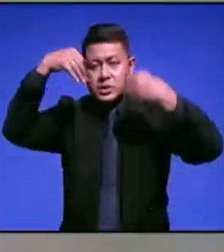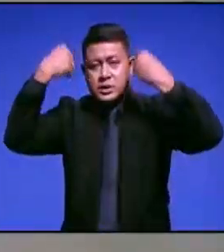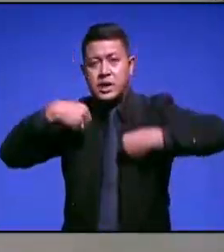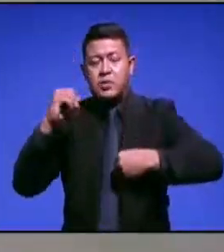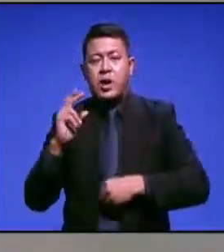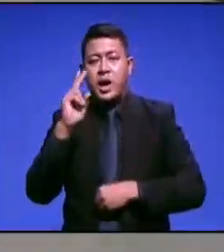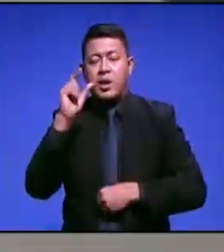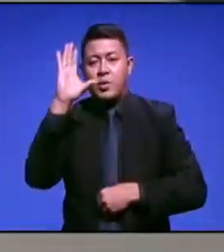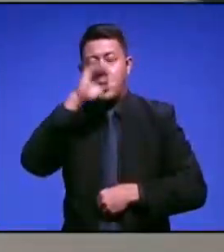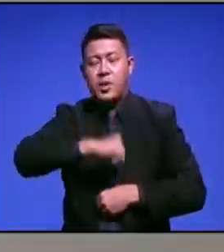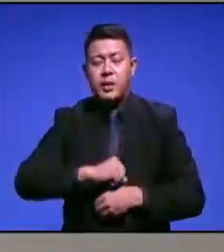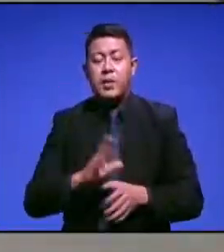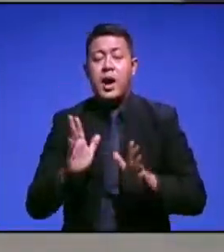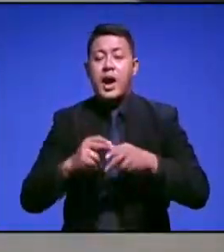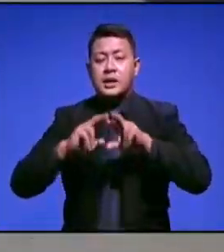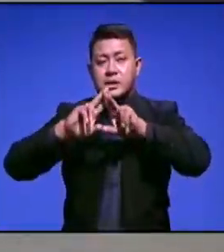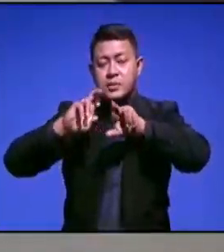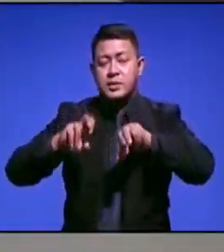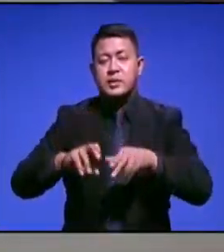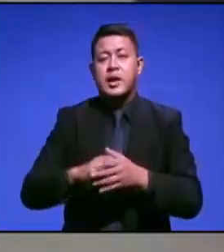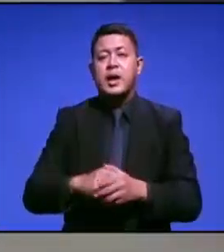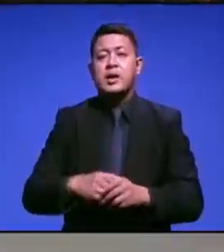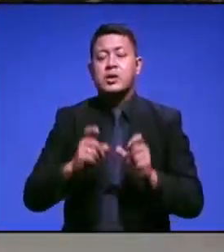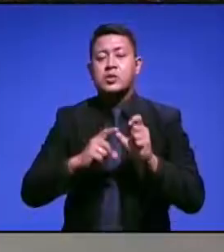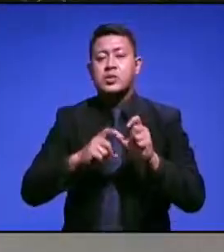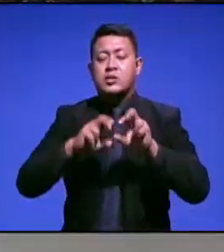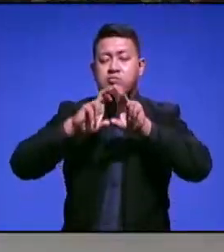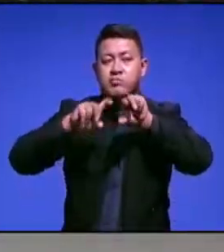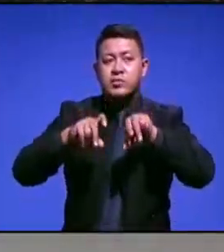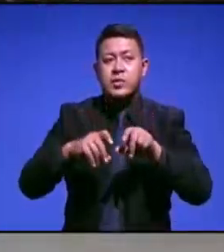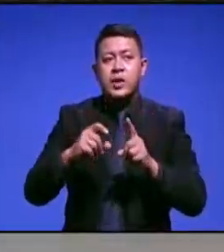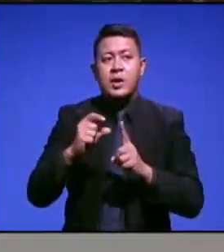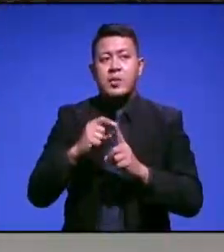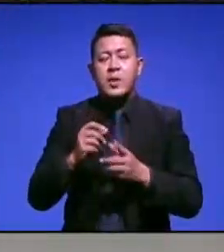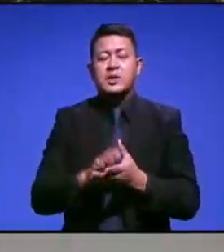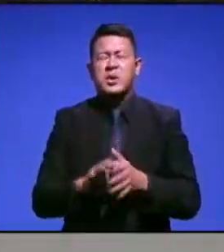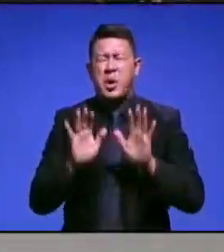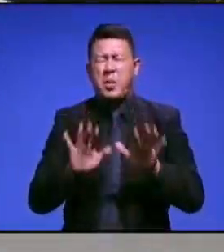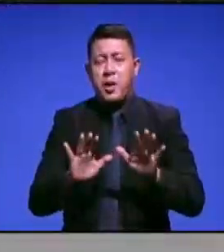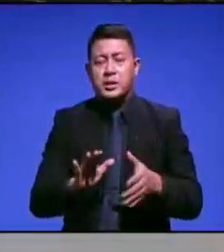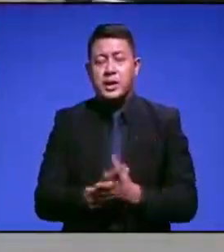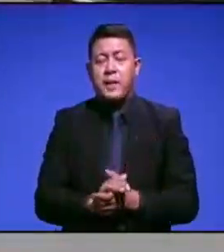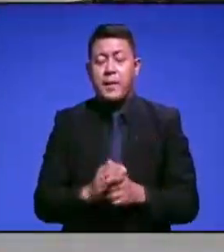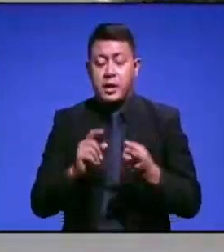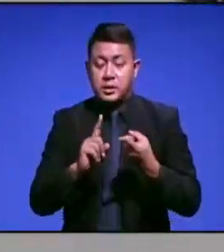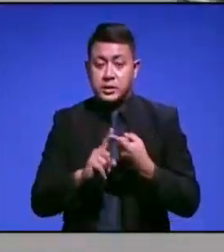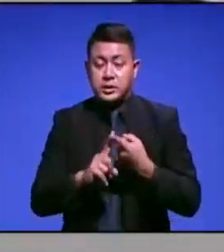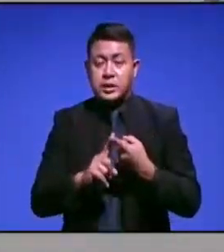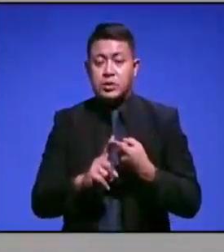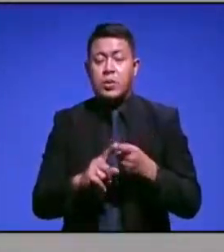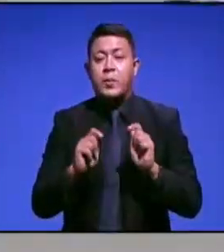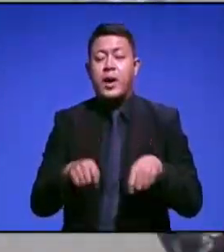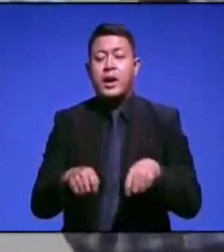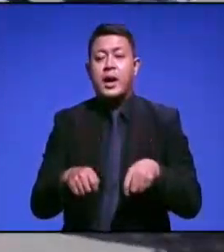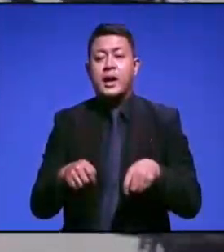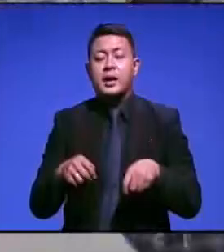Rabu malam. Dari hasil pemeriksaan, Sutarman disangkakan penyidik pasal berlapis. Selain pasal penggunaan gelar akademik tanpa